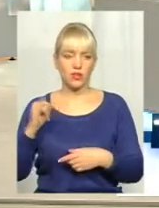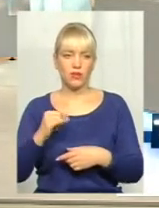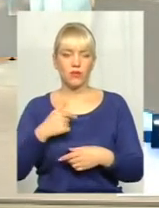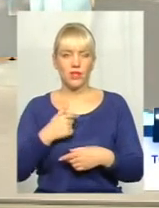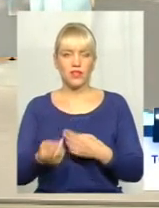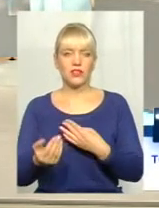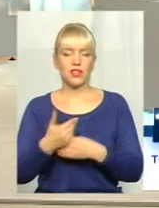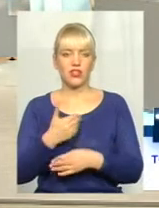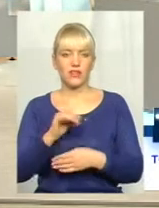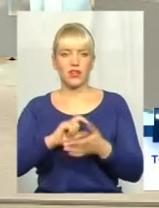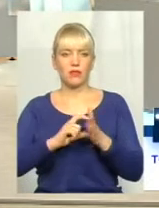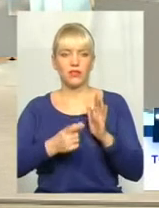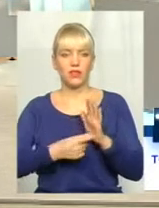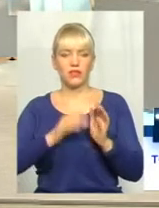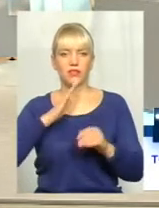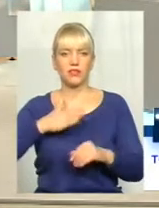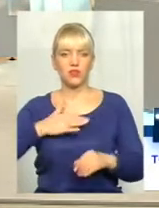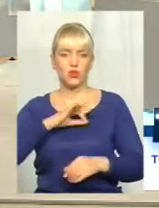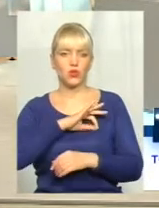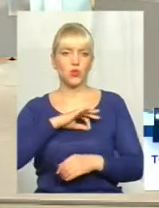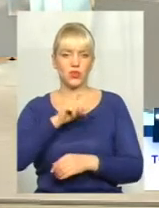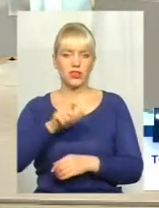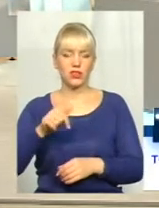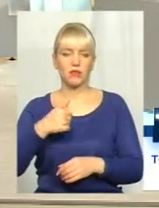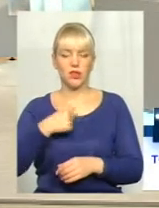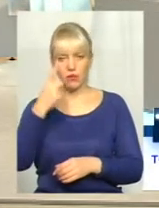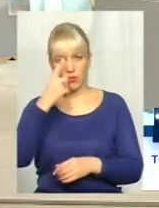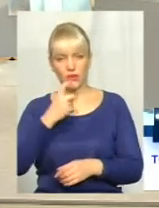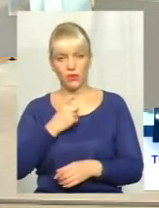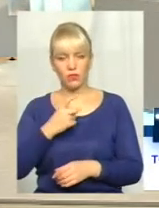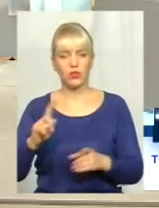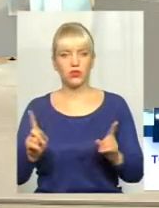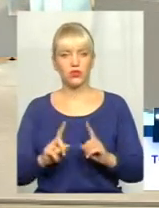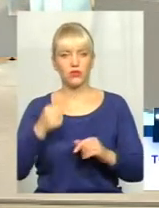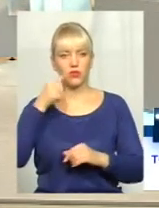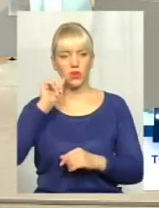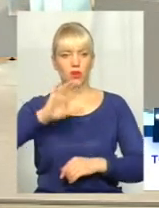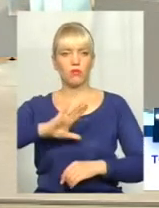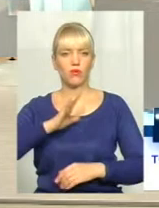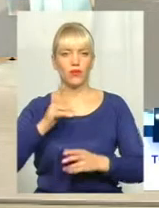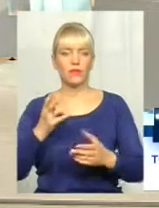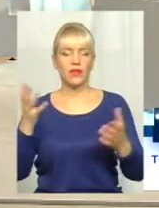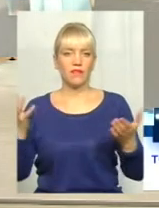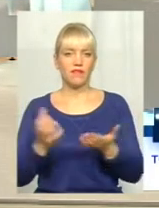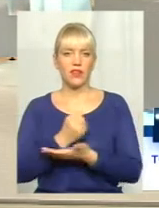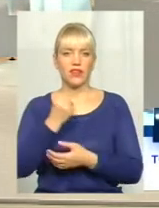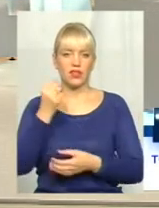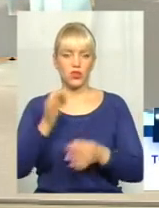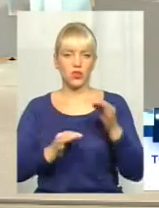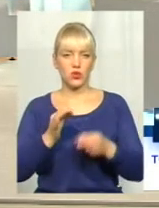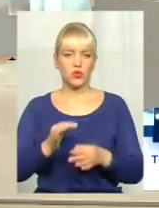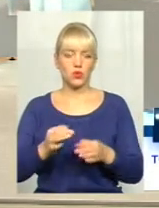мене зайшли в кабінет наші юристи, і вони мені повідомили, що вчора був виграний суд в першій інстанції